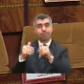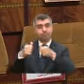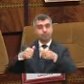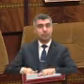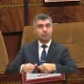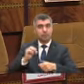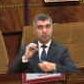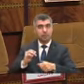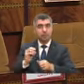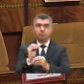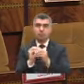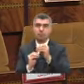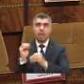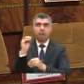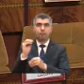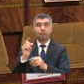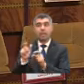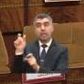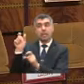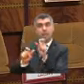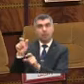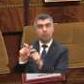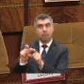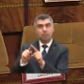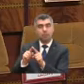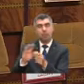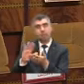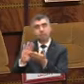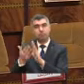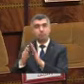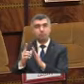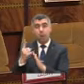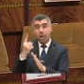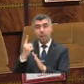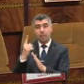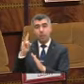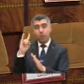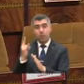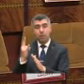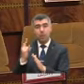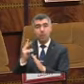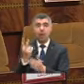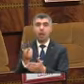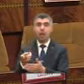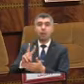انه غاليه، كاين الناس اللي تيلقاو بانه تيصل الثمن الليله الواحده 2000 درهم، فما بالك